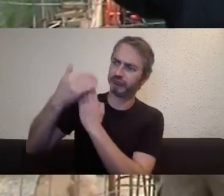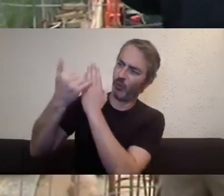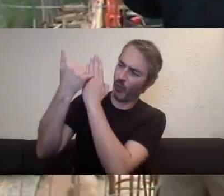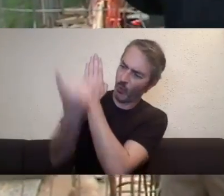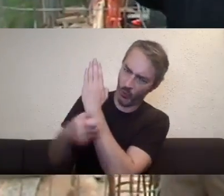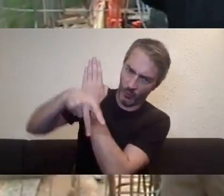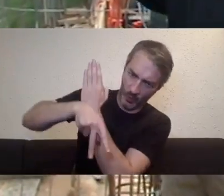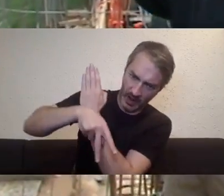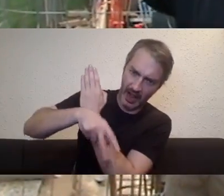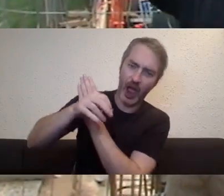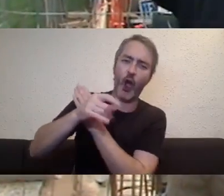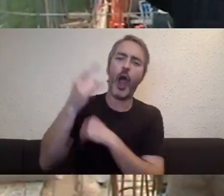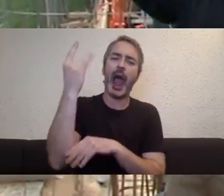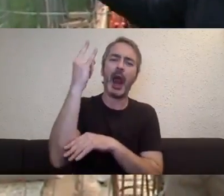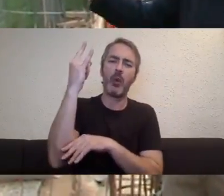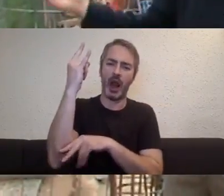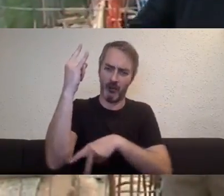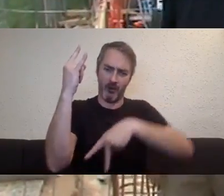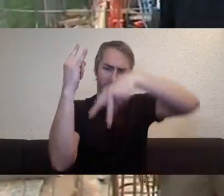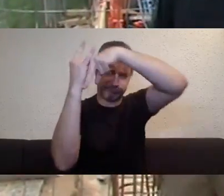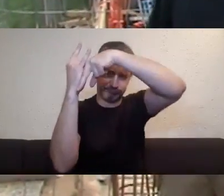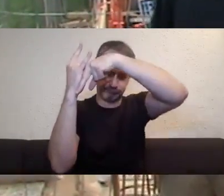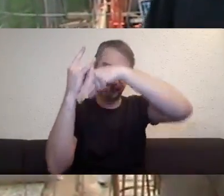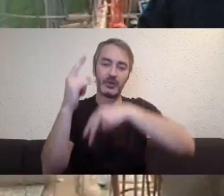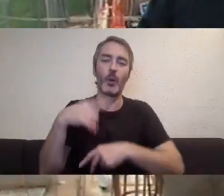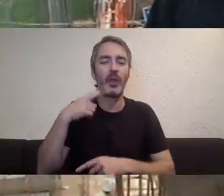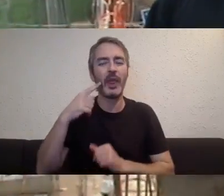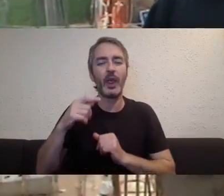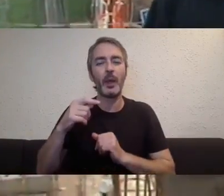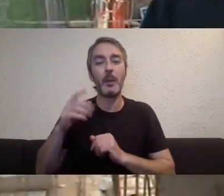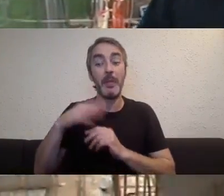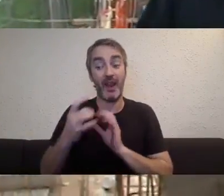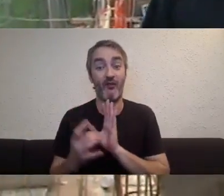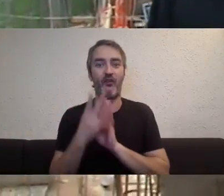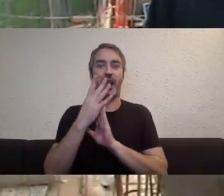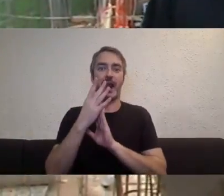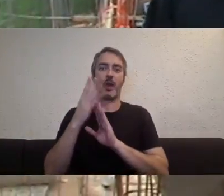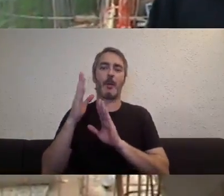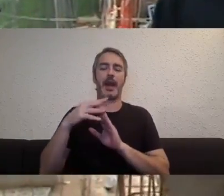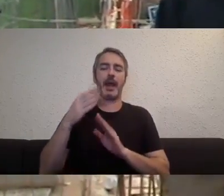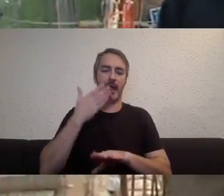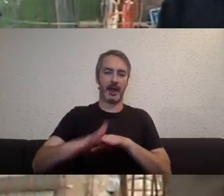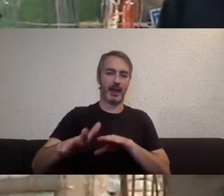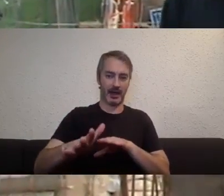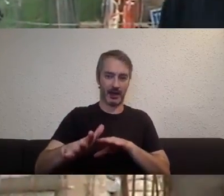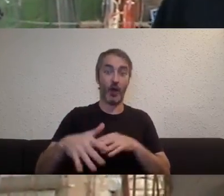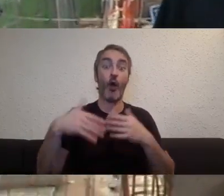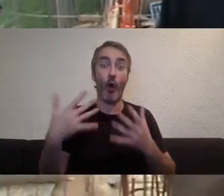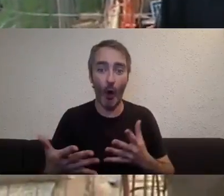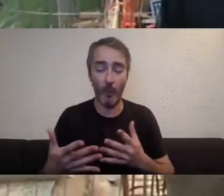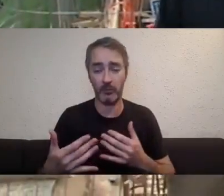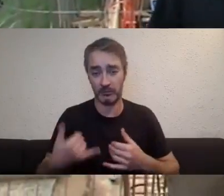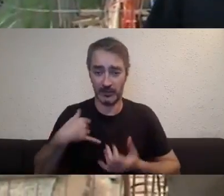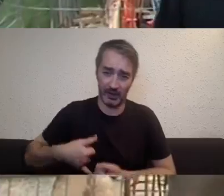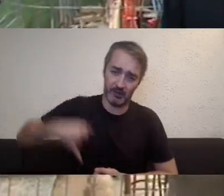façana, pujada als arbres a 10 metres d'alçada, i això va fer doncs, que realment doncs, el desallotjament s'allargués molt, que va ser una